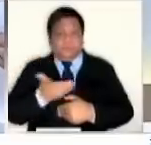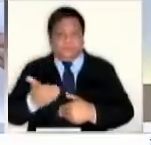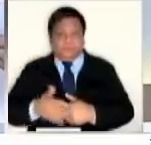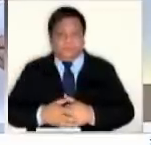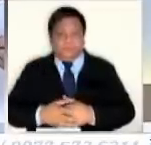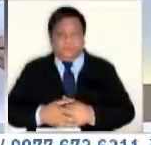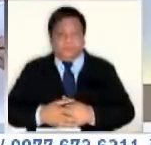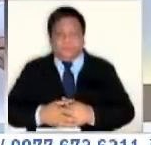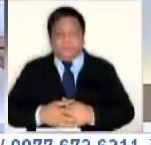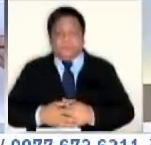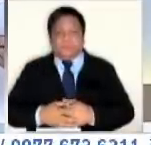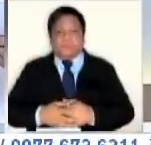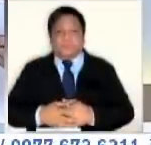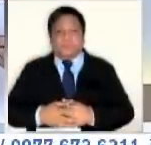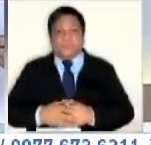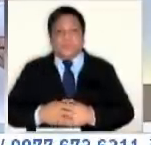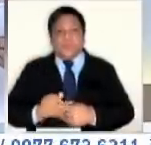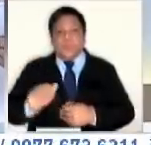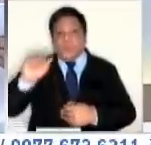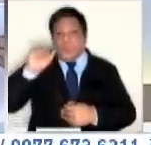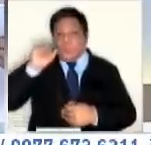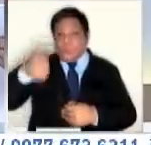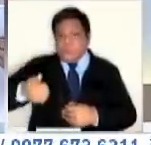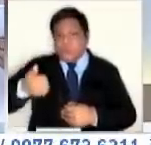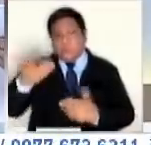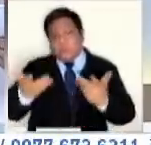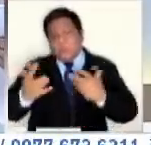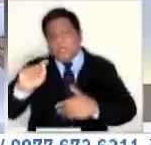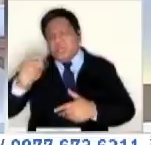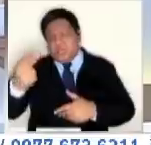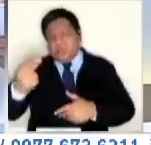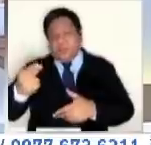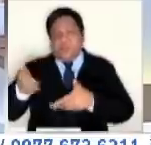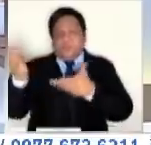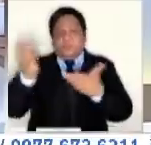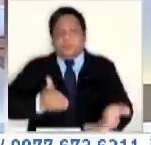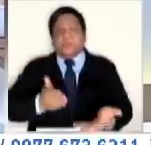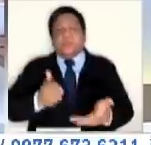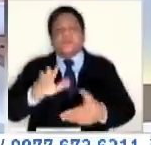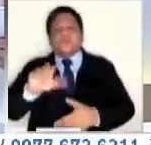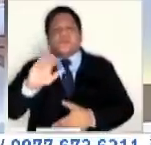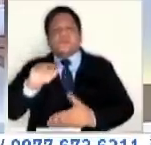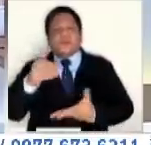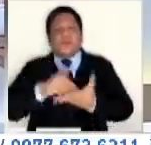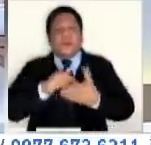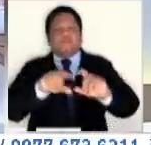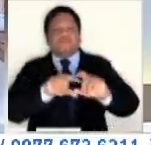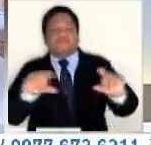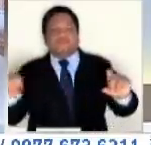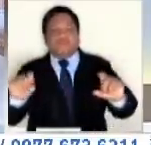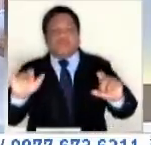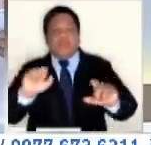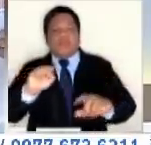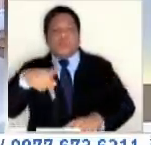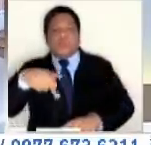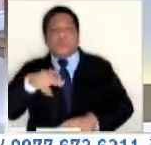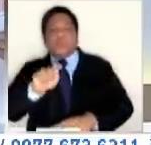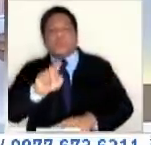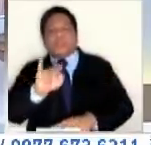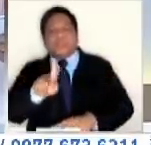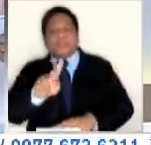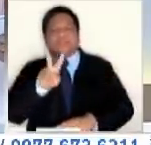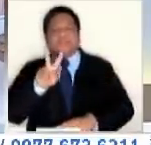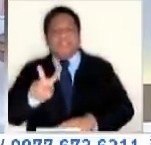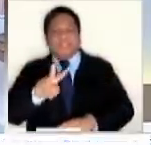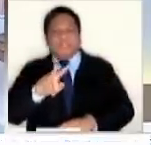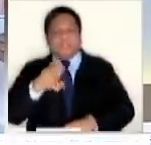Bukas o sa Huwebes na darating ang 15,000 doses ng bakuna Sputnik V mula Russia na dapat noong Linggo pa dumating. Ang mga